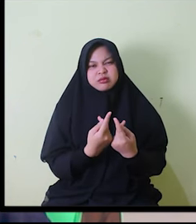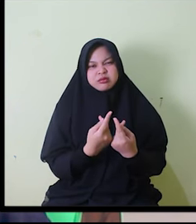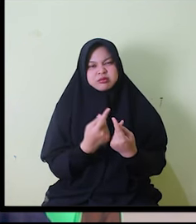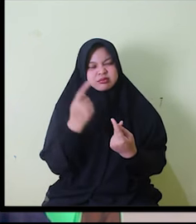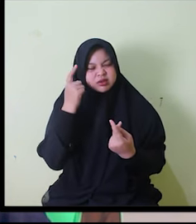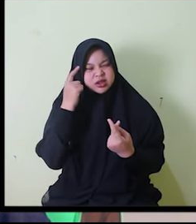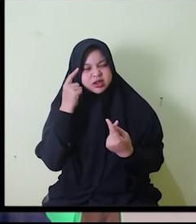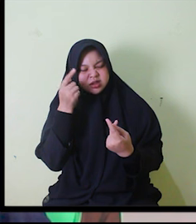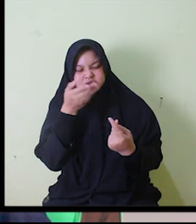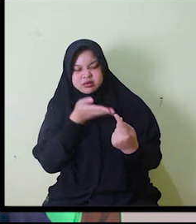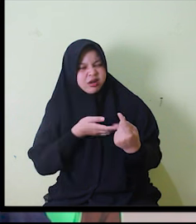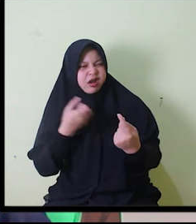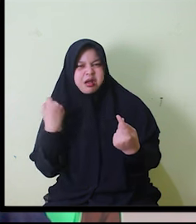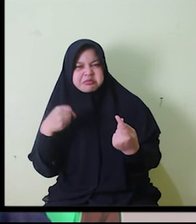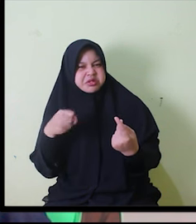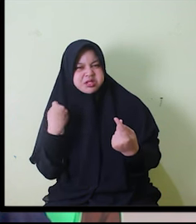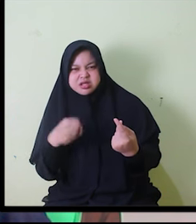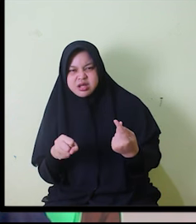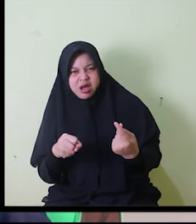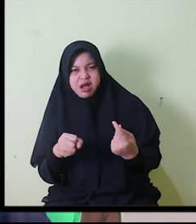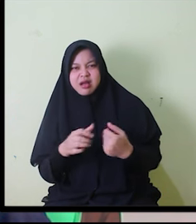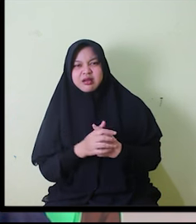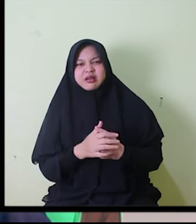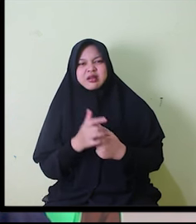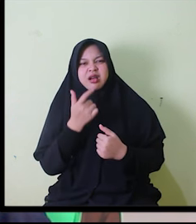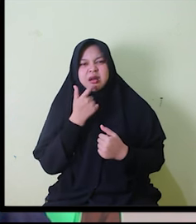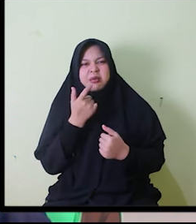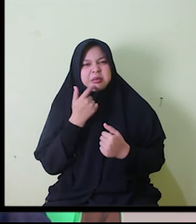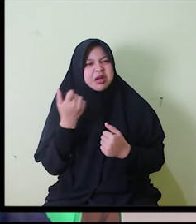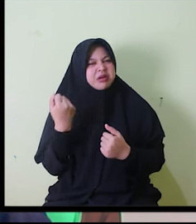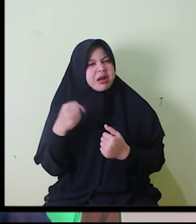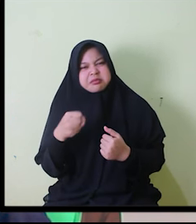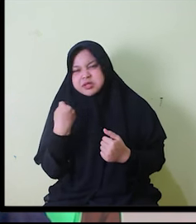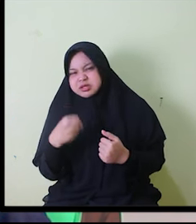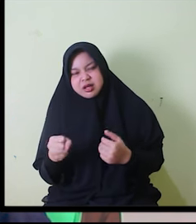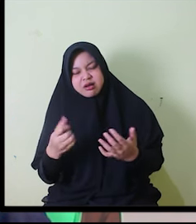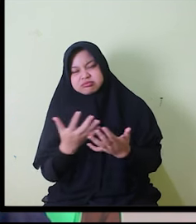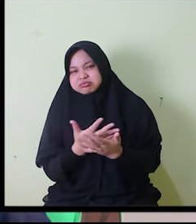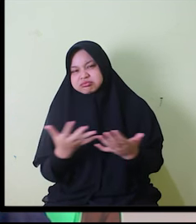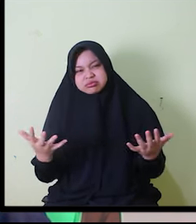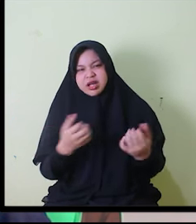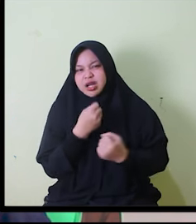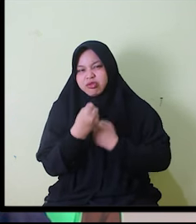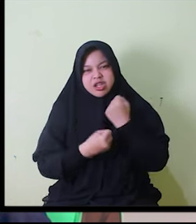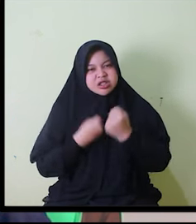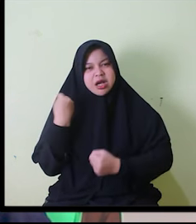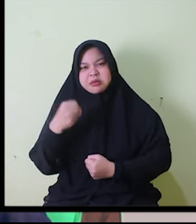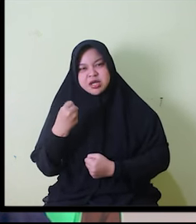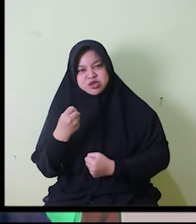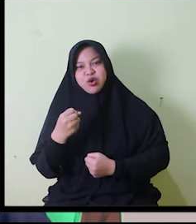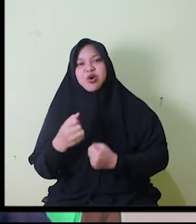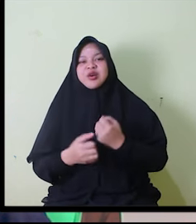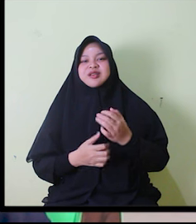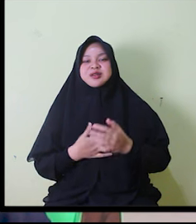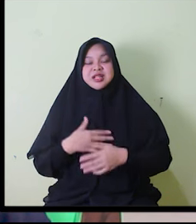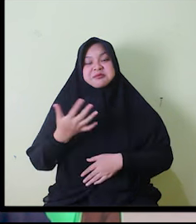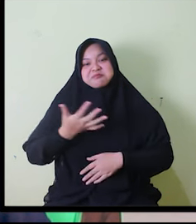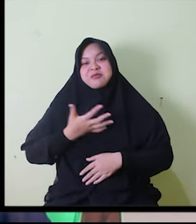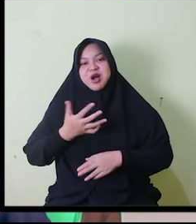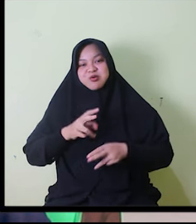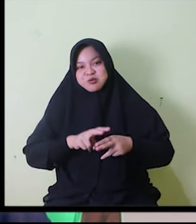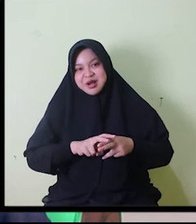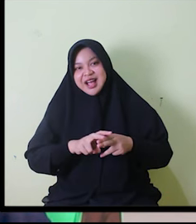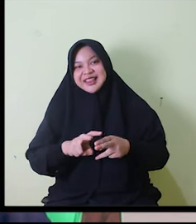mereka itu tidak mampu tidak bisa ngapain-ngapain gitu ya mereka hanya tergerak untuk bisa mengantar ke sini kalau misalkan mereka itu ee